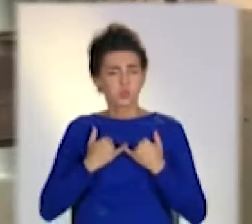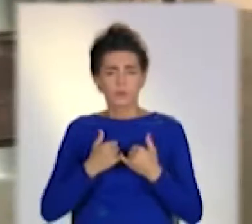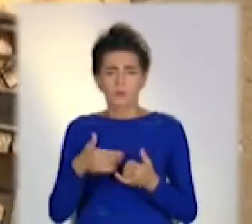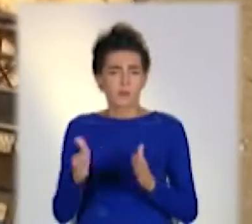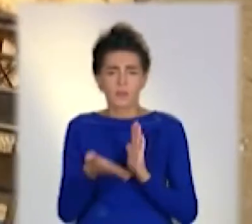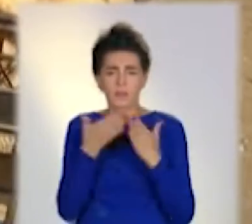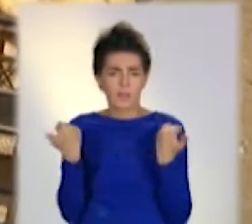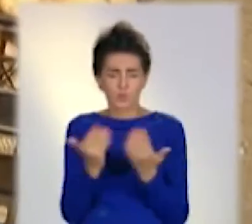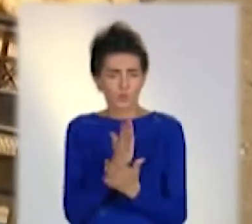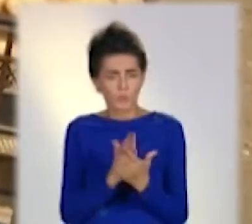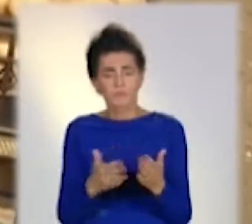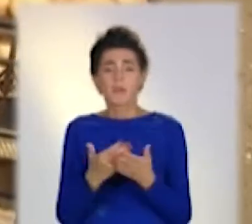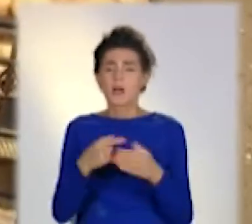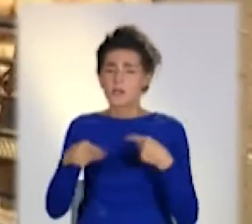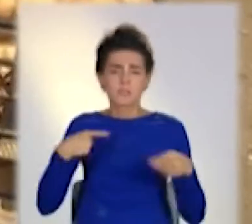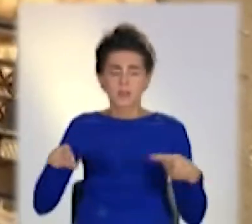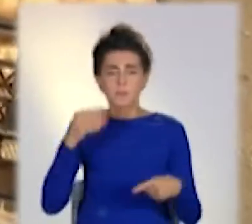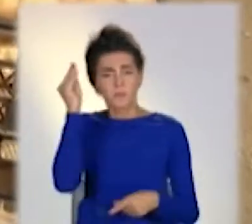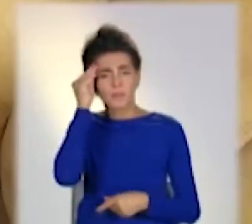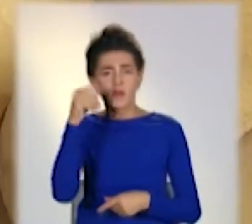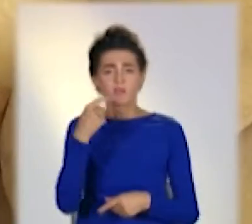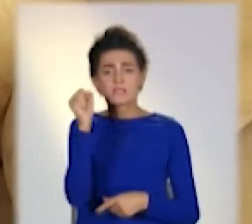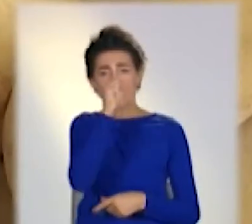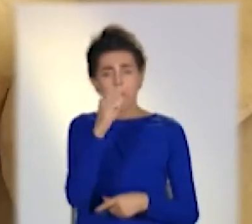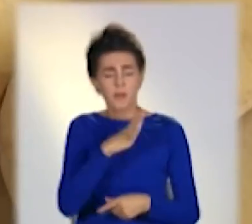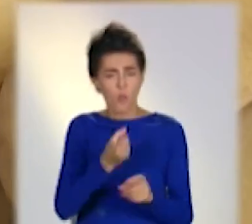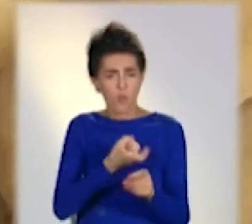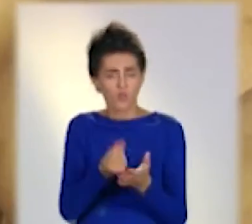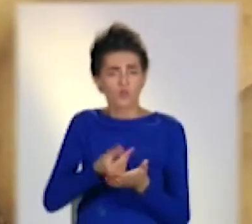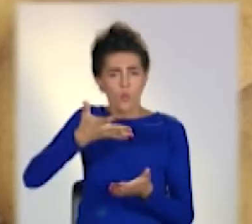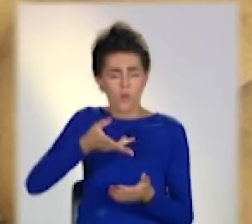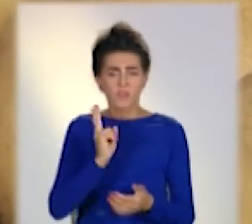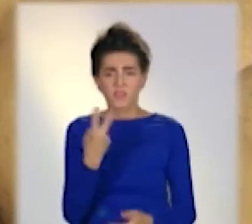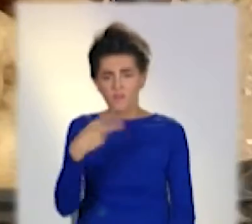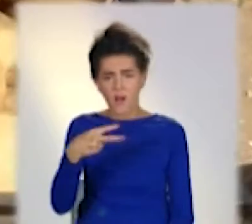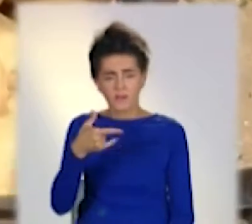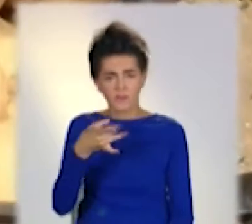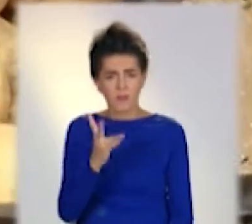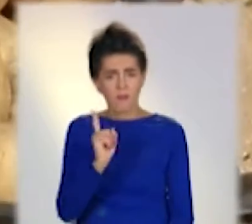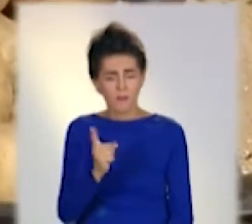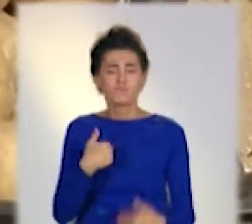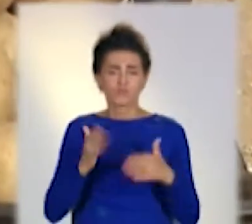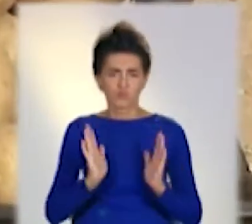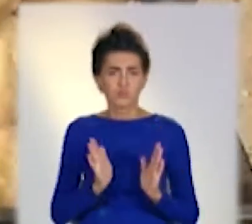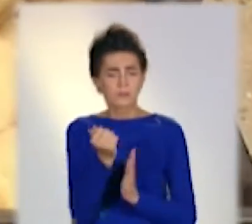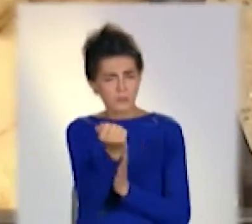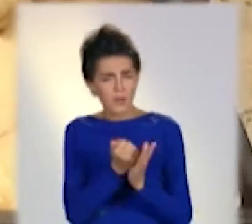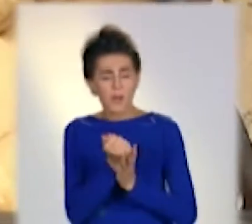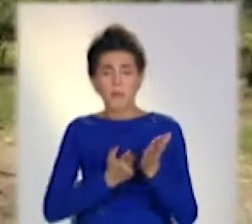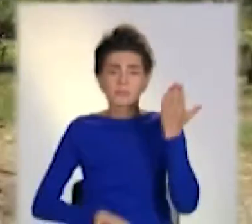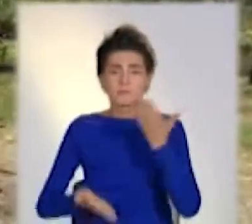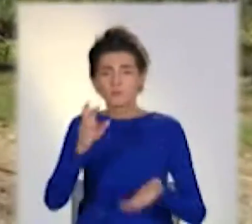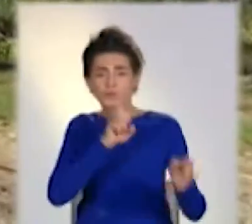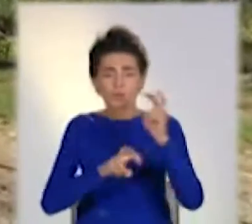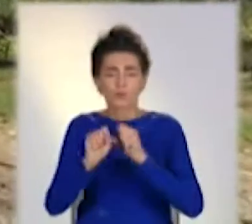дощів немає. Пані Світлана згадує, взимку картопля була ще дорожча, правили по 20 гривень за кіло, тому буде запасатися. Говорить, якщо